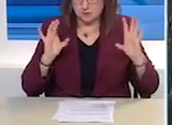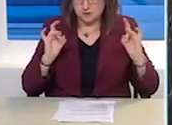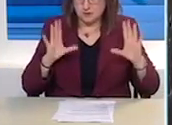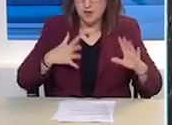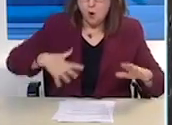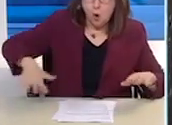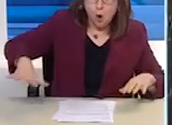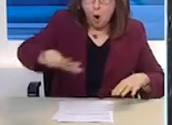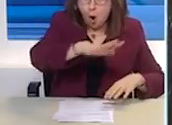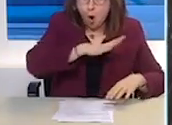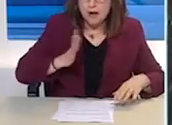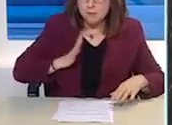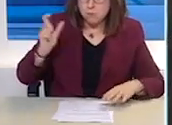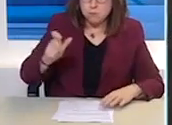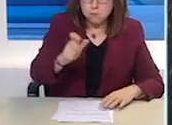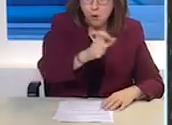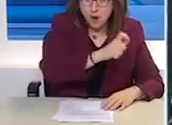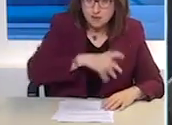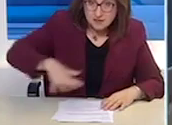τις υπηρεσίες υγείας.